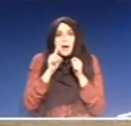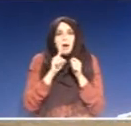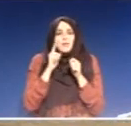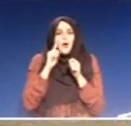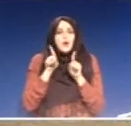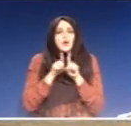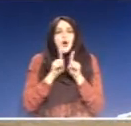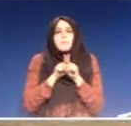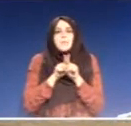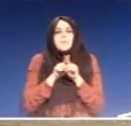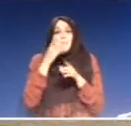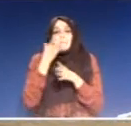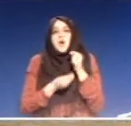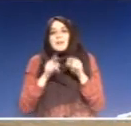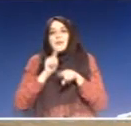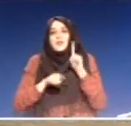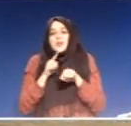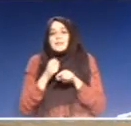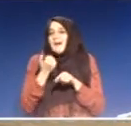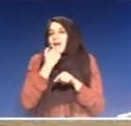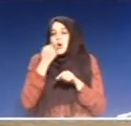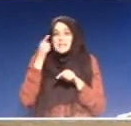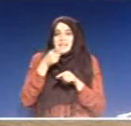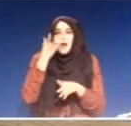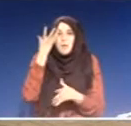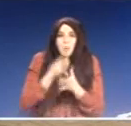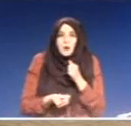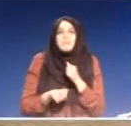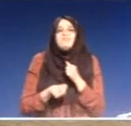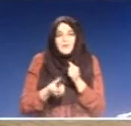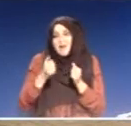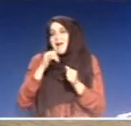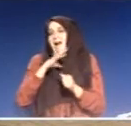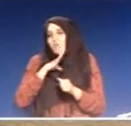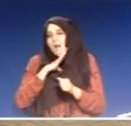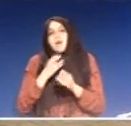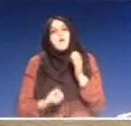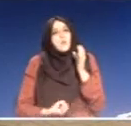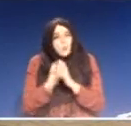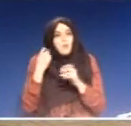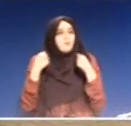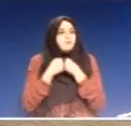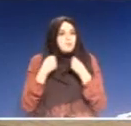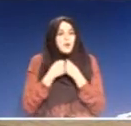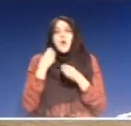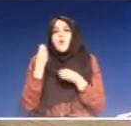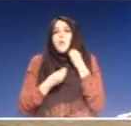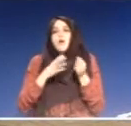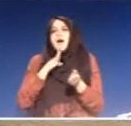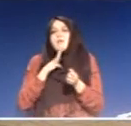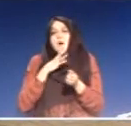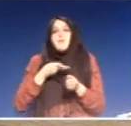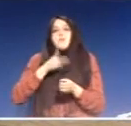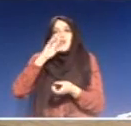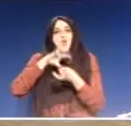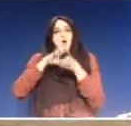يكون ذلك سببا اما في وقوع نزاع جديد نعم، او في